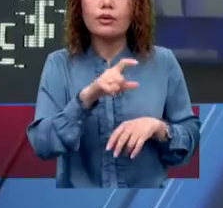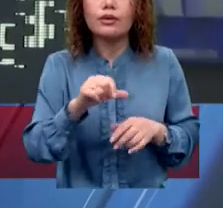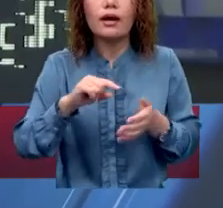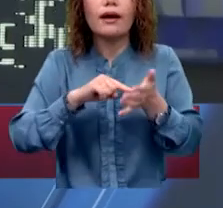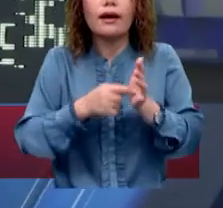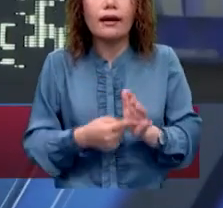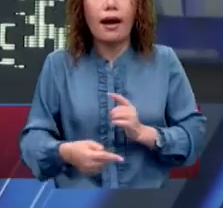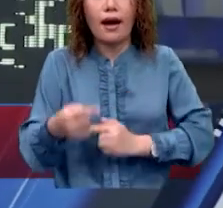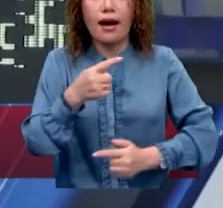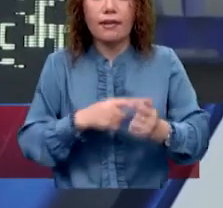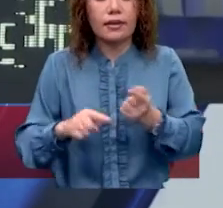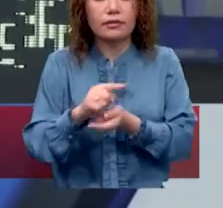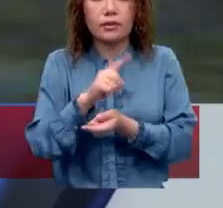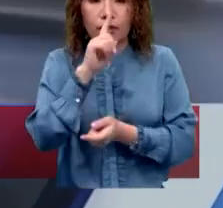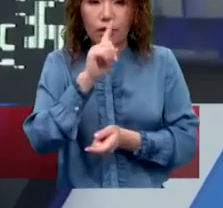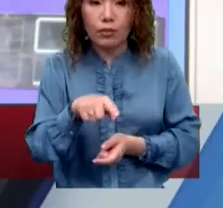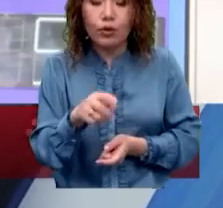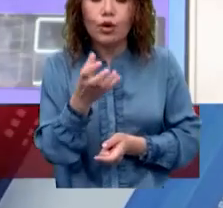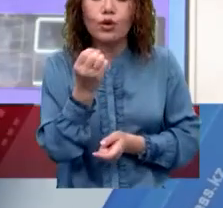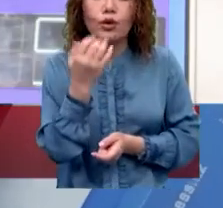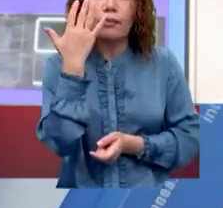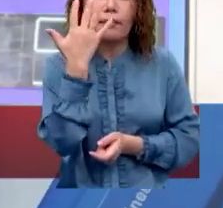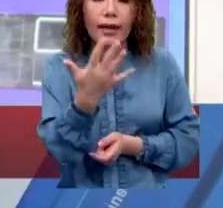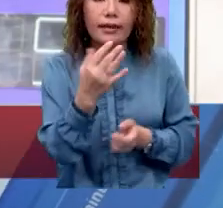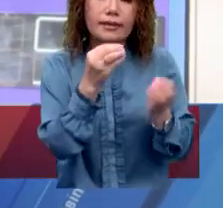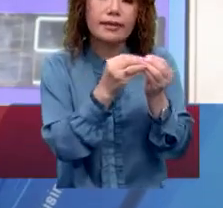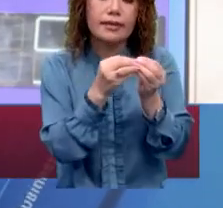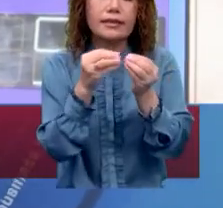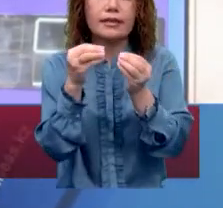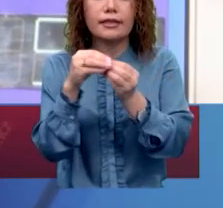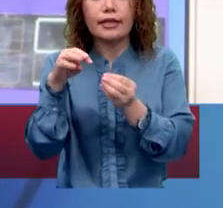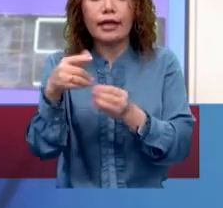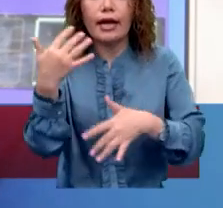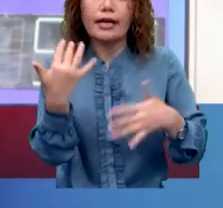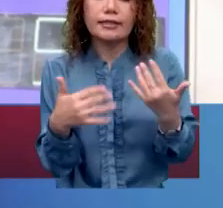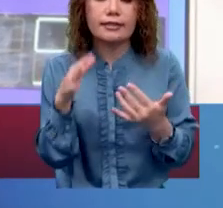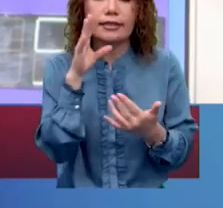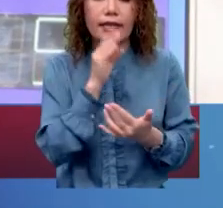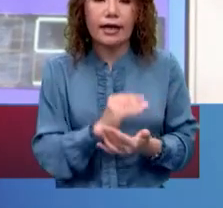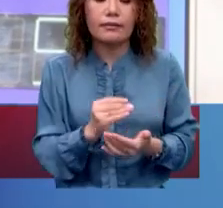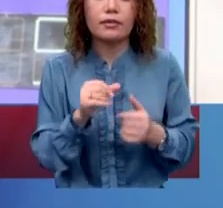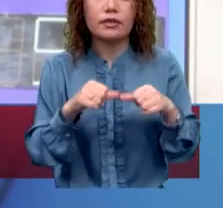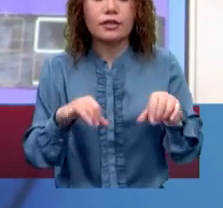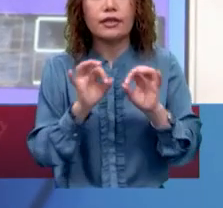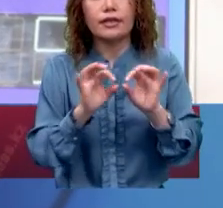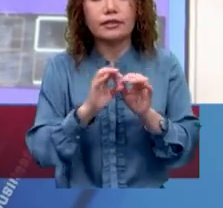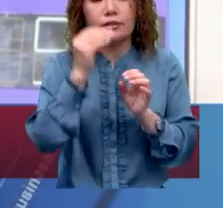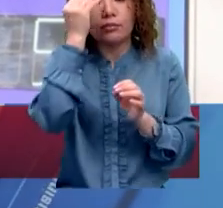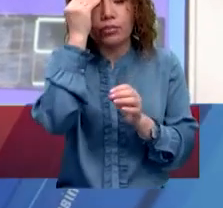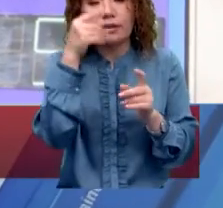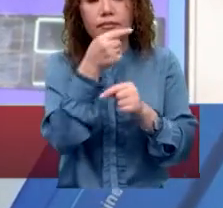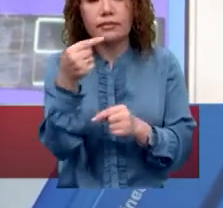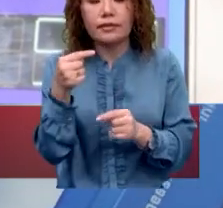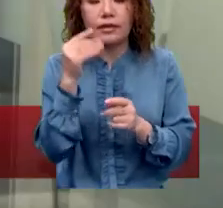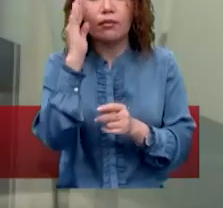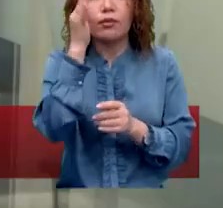енді оралмайды. Тағы 5-10 теңгеге дейін әлсіреуі мүмкін. Сарапшылар осындай негативті болжам